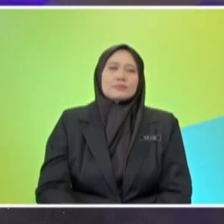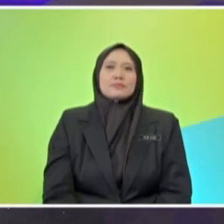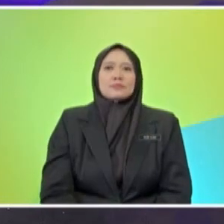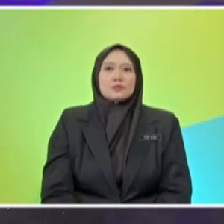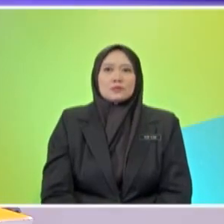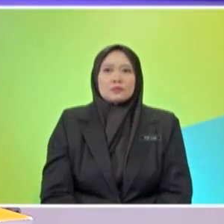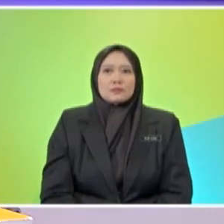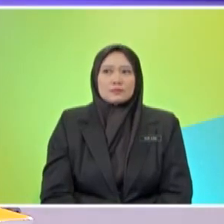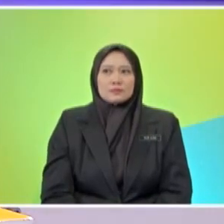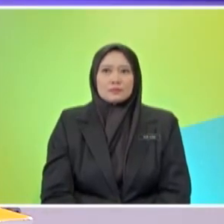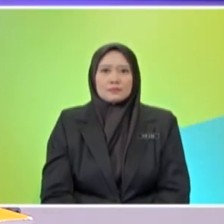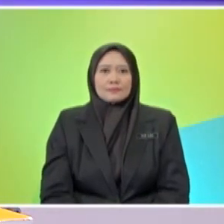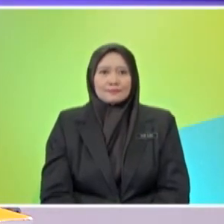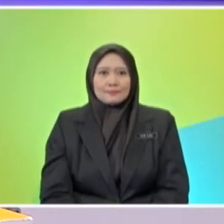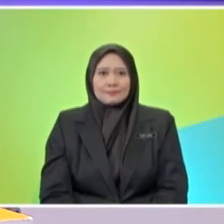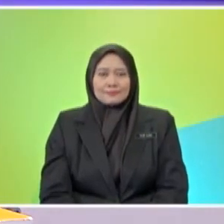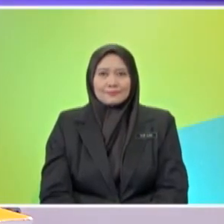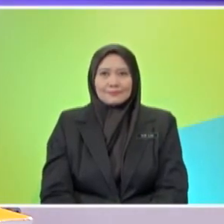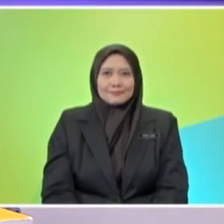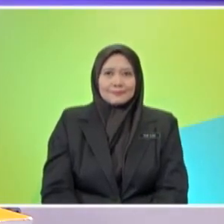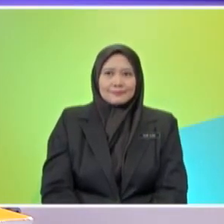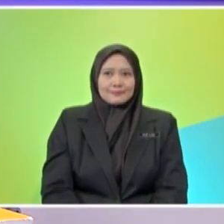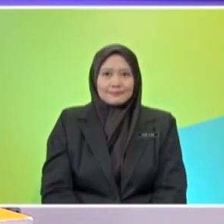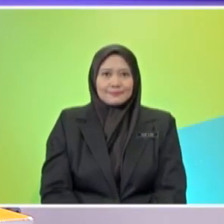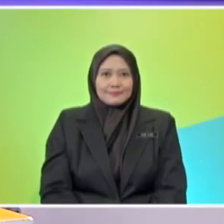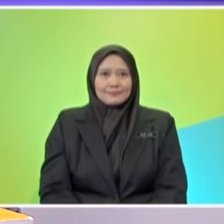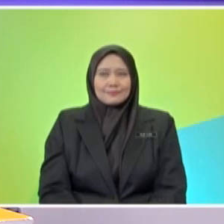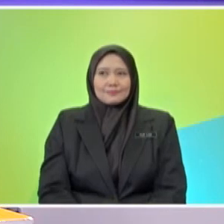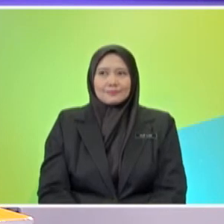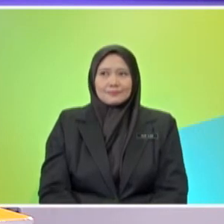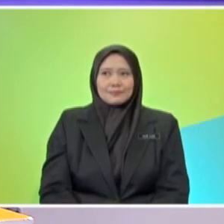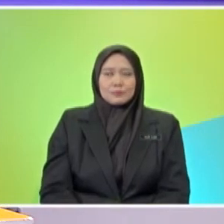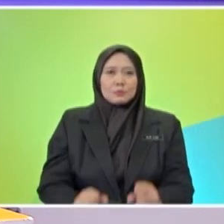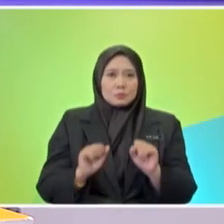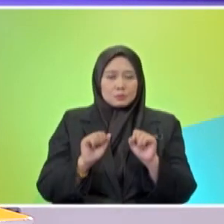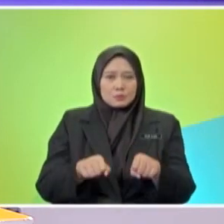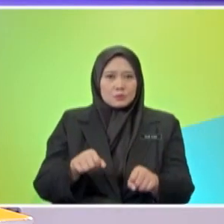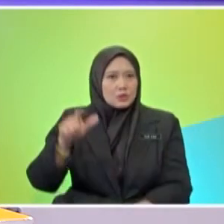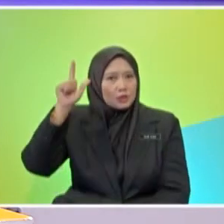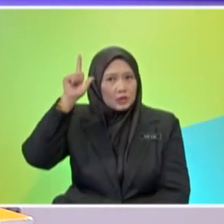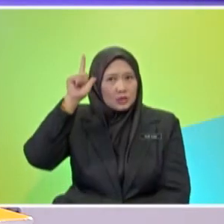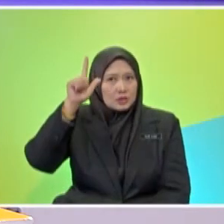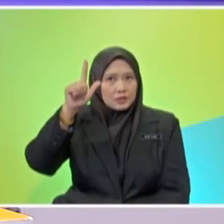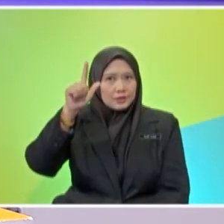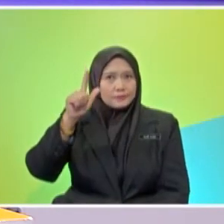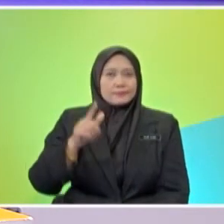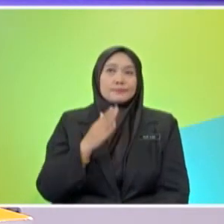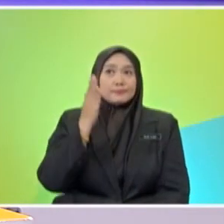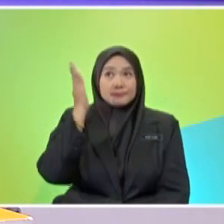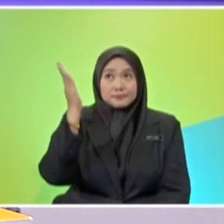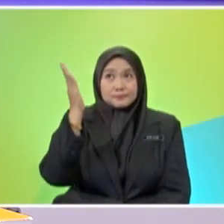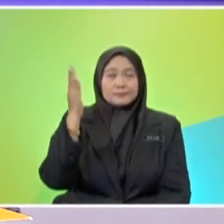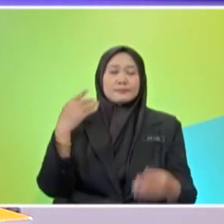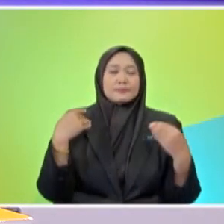cara M-Block tersebut. Kita tengok Jom. pada slide. Okey. Okey. Okey Ifan, tengok pada ni. Ini adalah kaedah